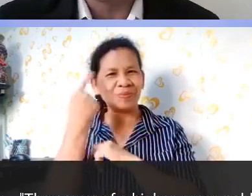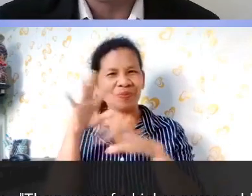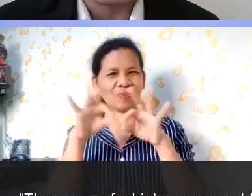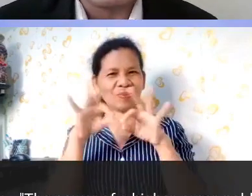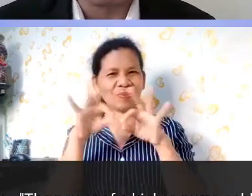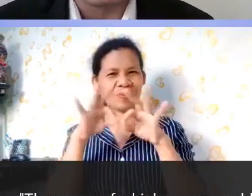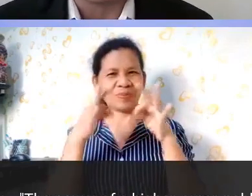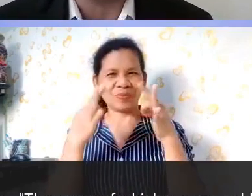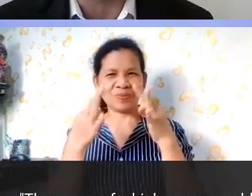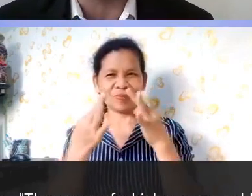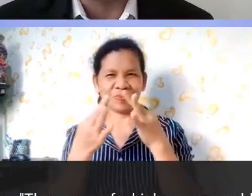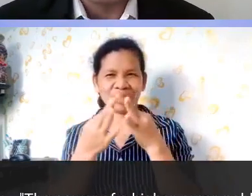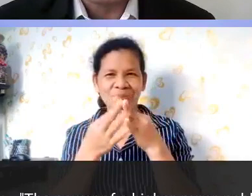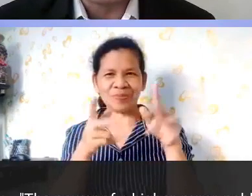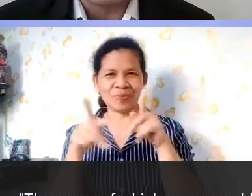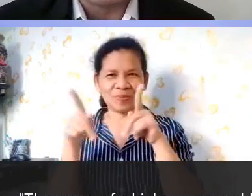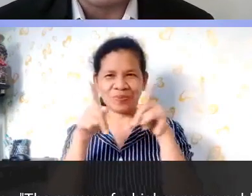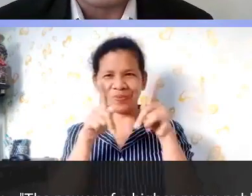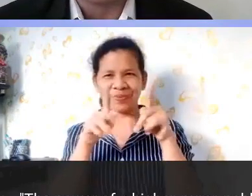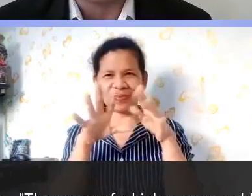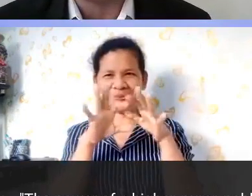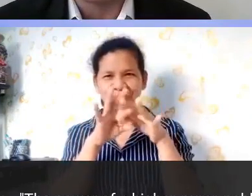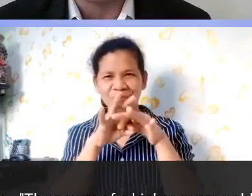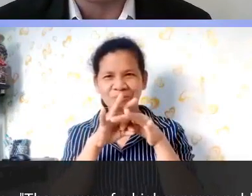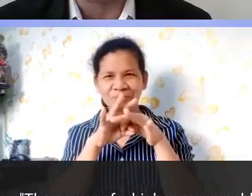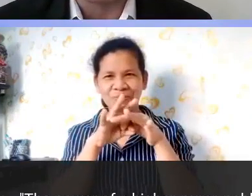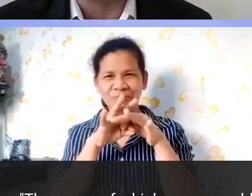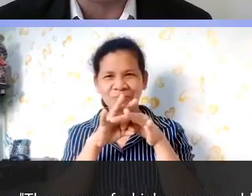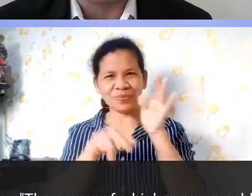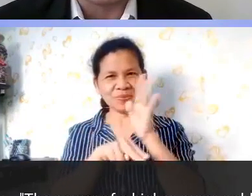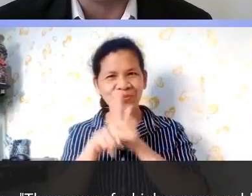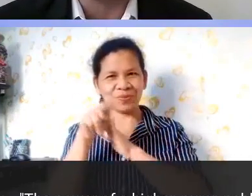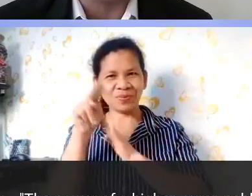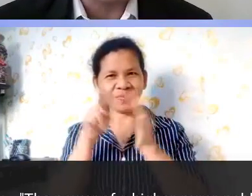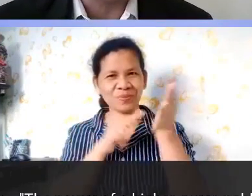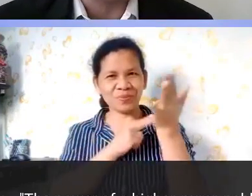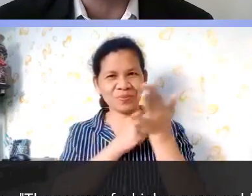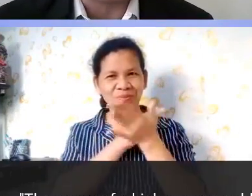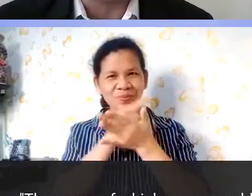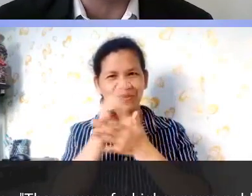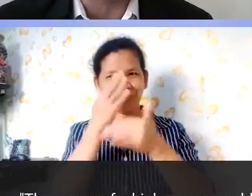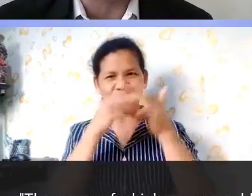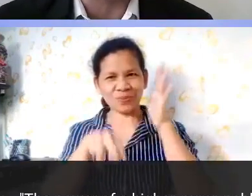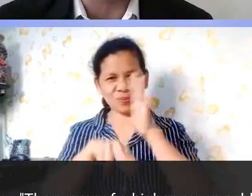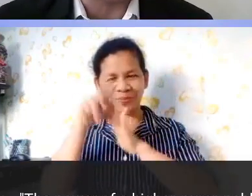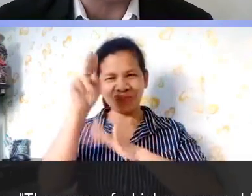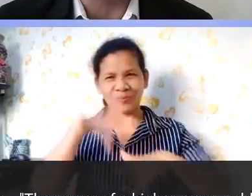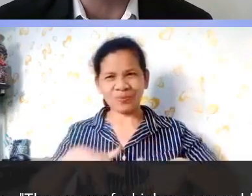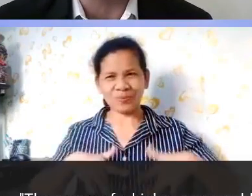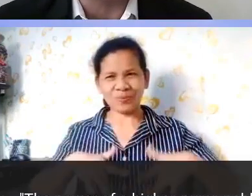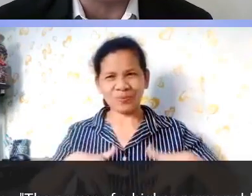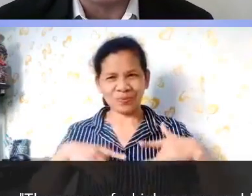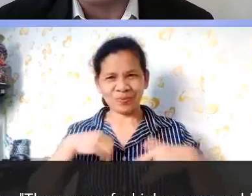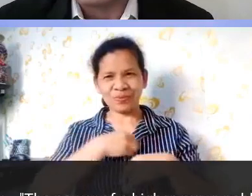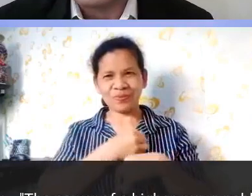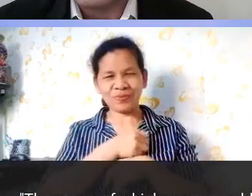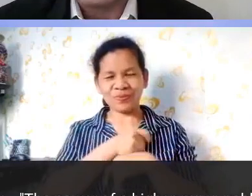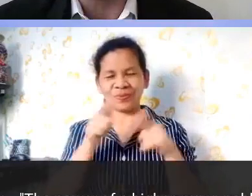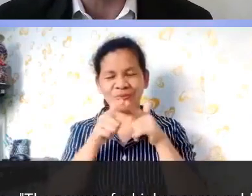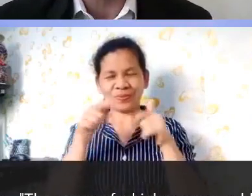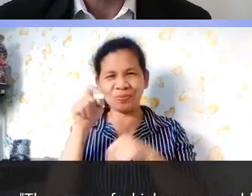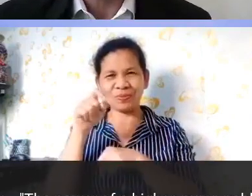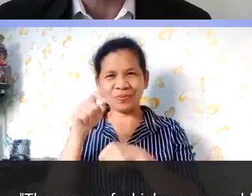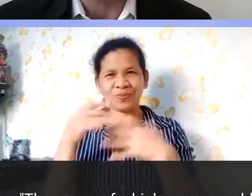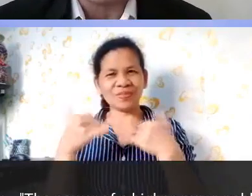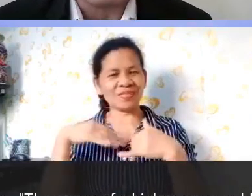niya, the power of a higher, purer, nobler life is our great need. This will be our